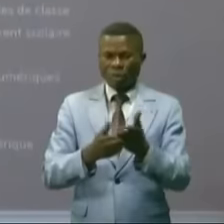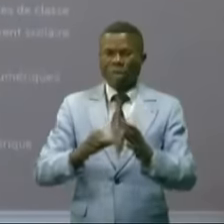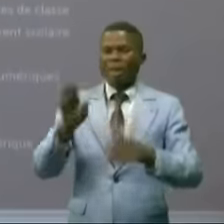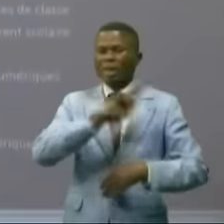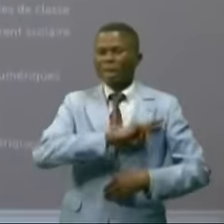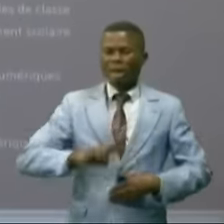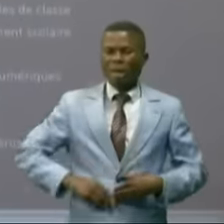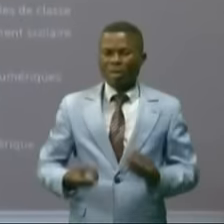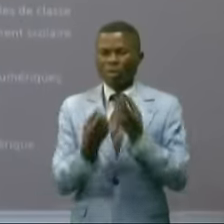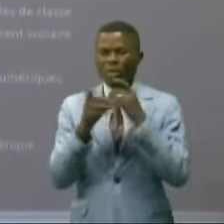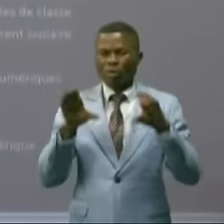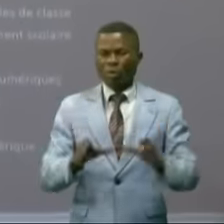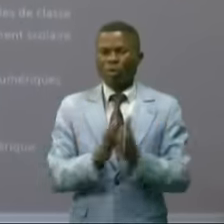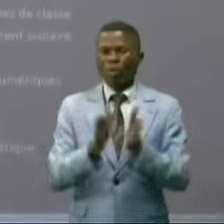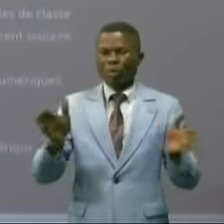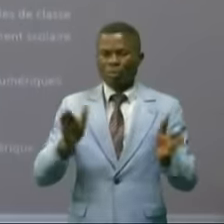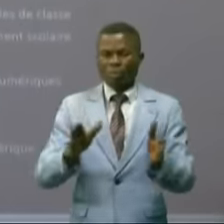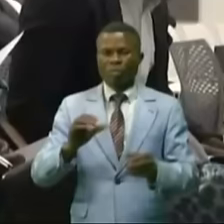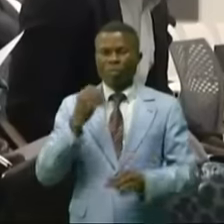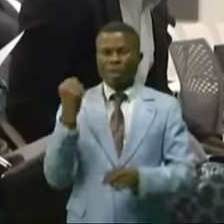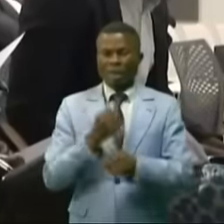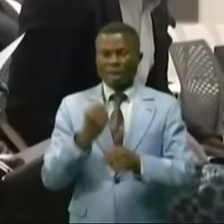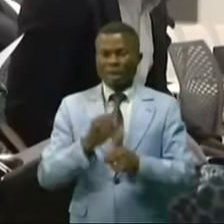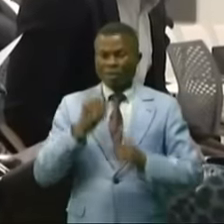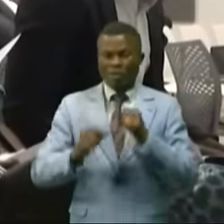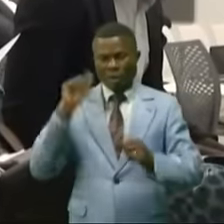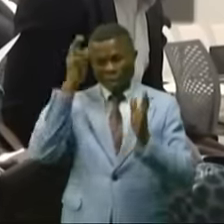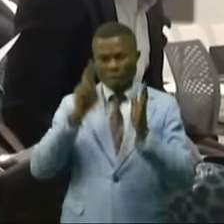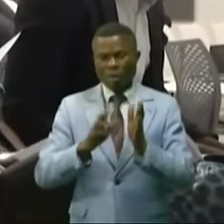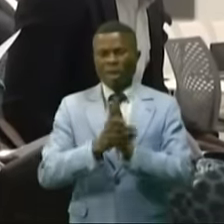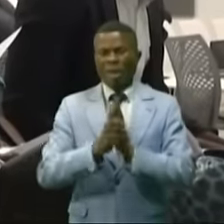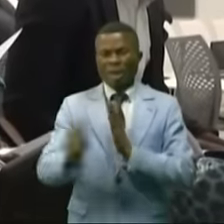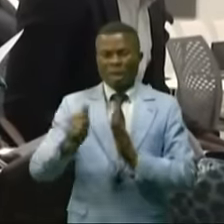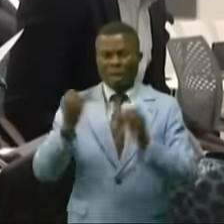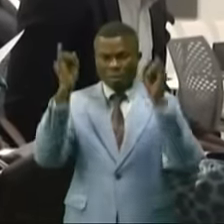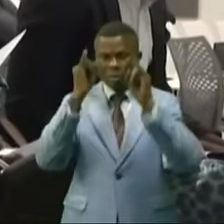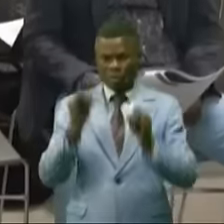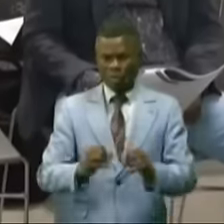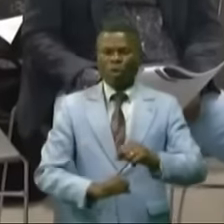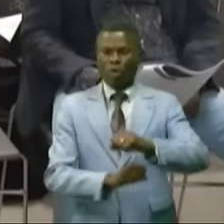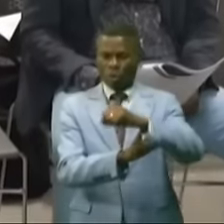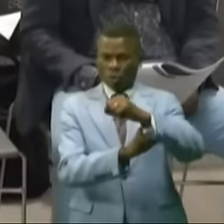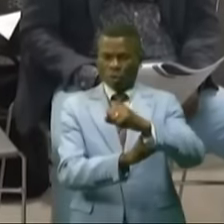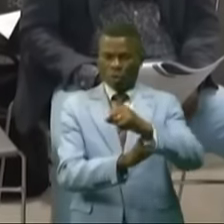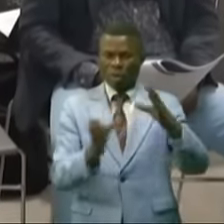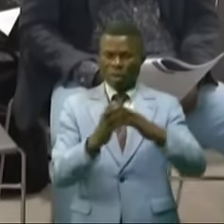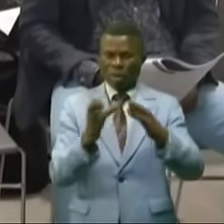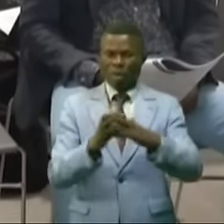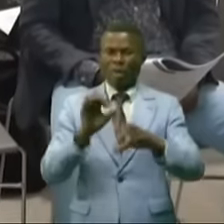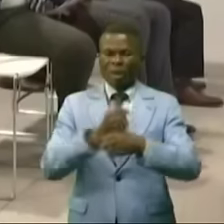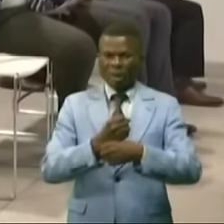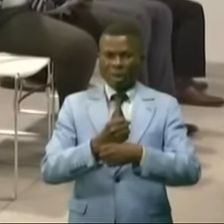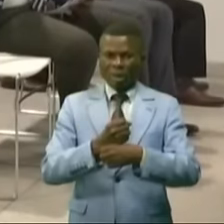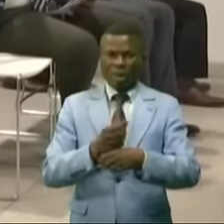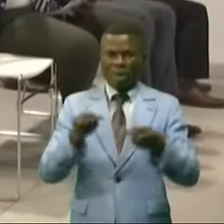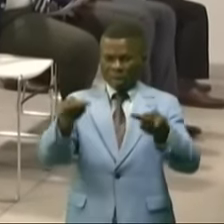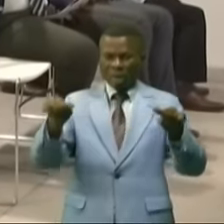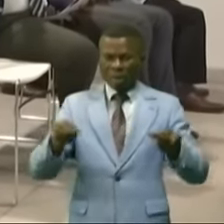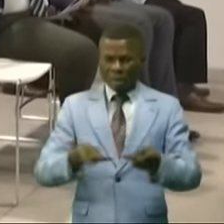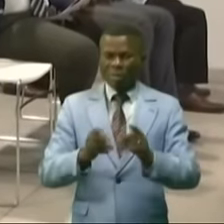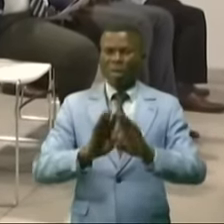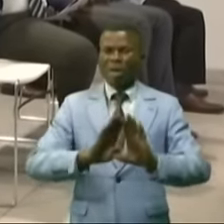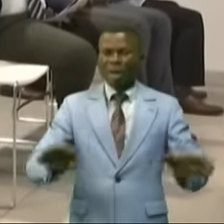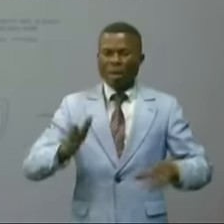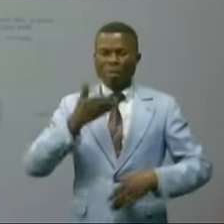RDC. Les efforts du gouvernement dans l'amélioration des compétences numériques seront soutenus par la création d'un environnement